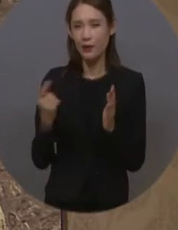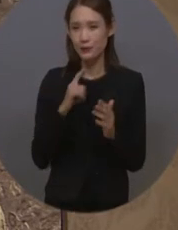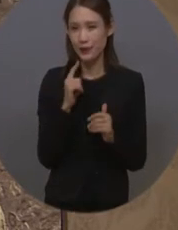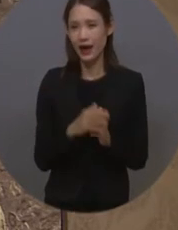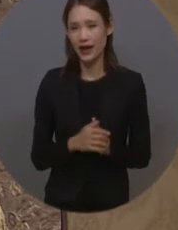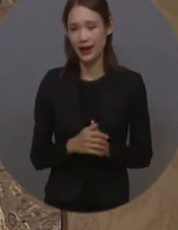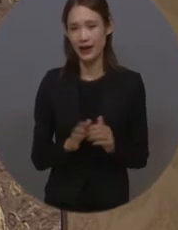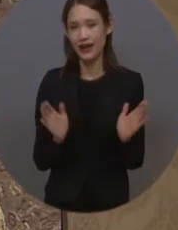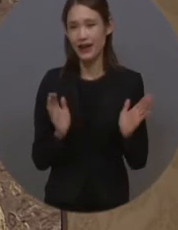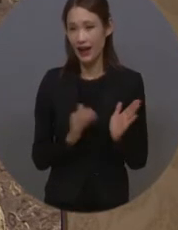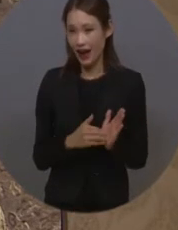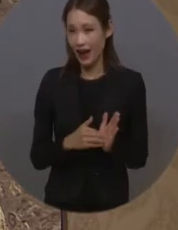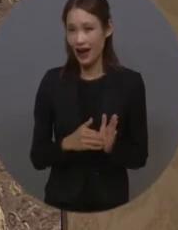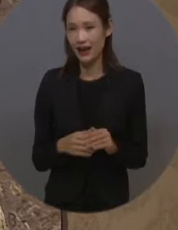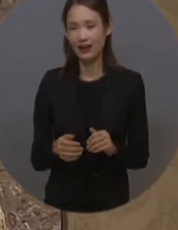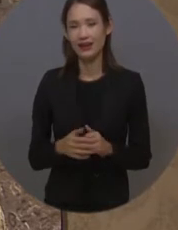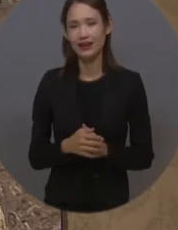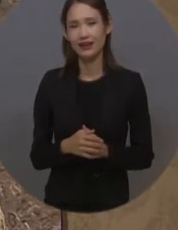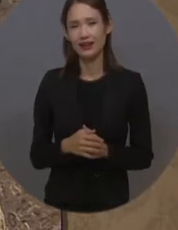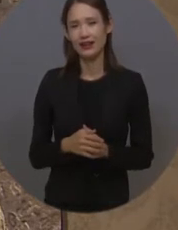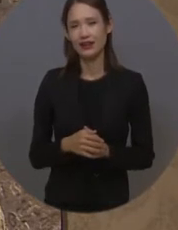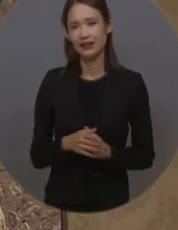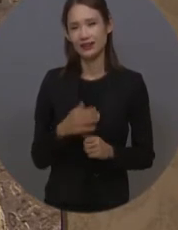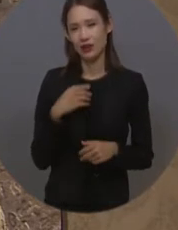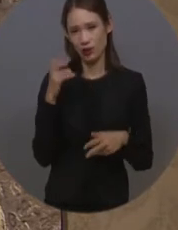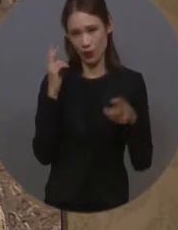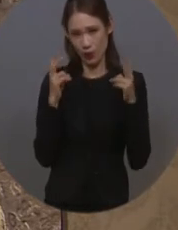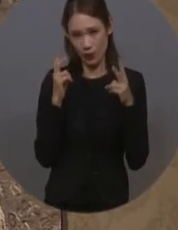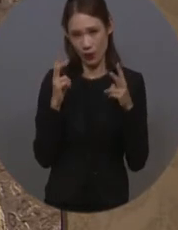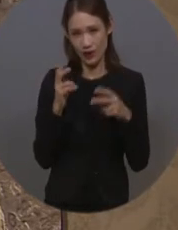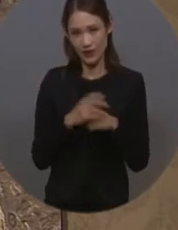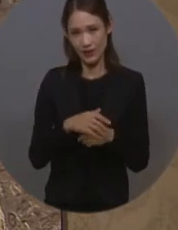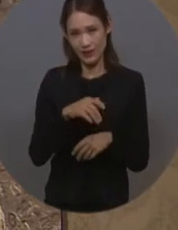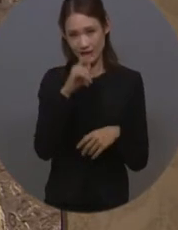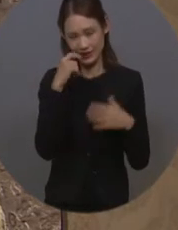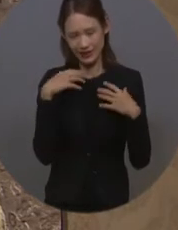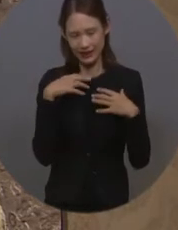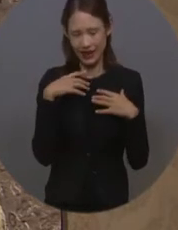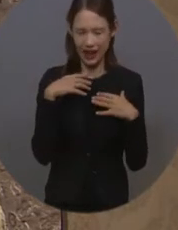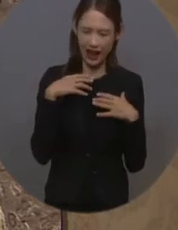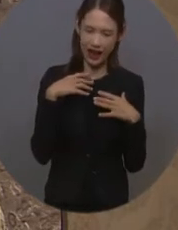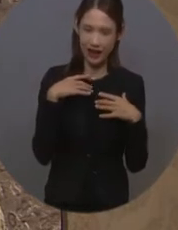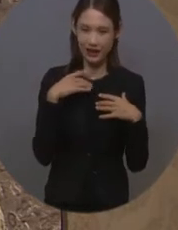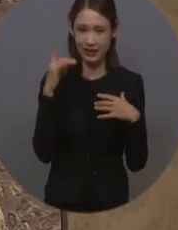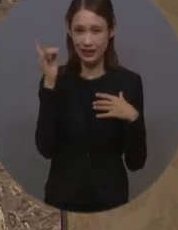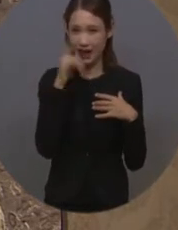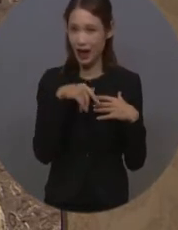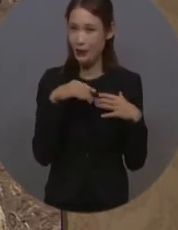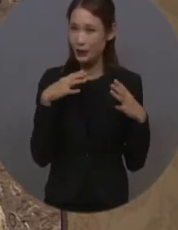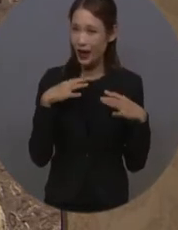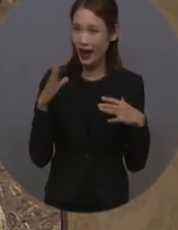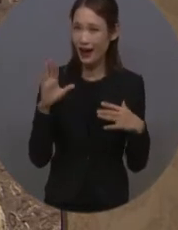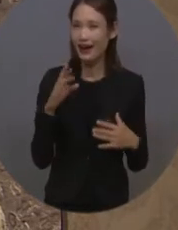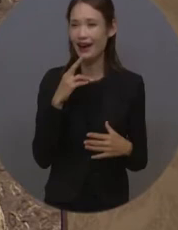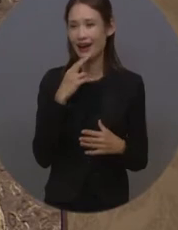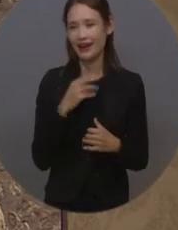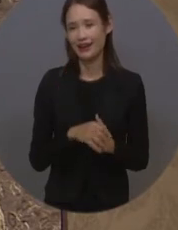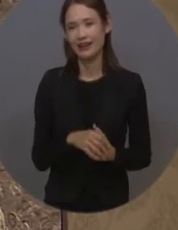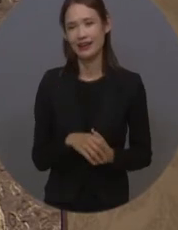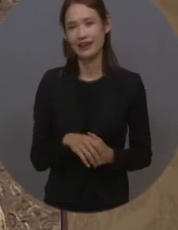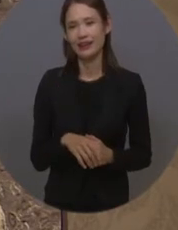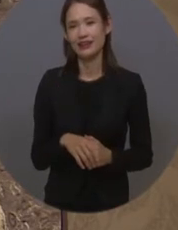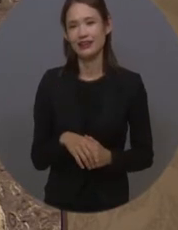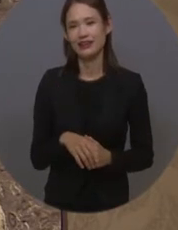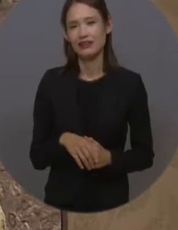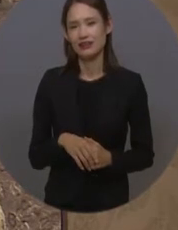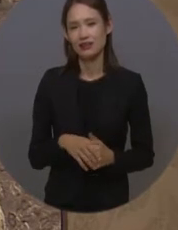이런 말씀들을 하세요. 제가 저희 회사를 제가 좋다고 자랑하겠지 나쁘게 자랑하진 않겠죠. 그죠?